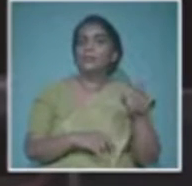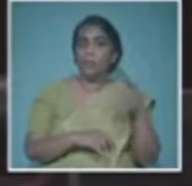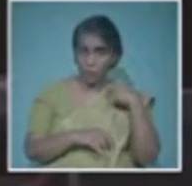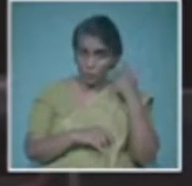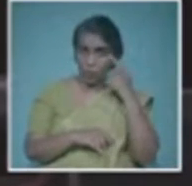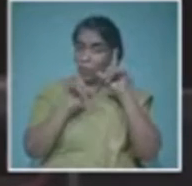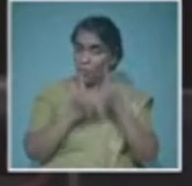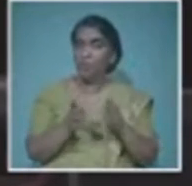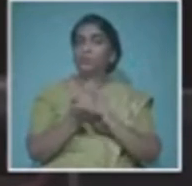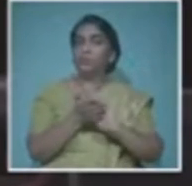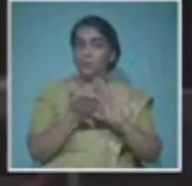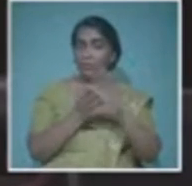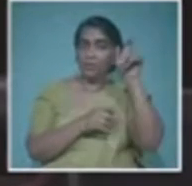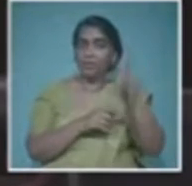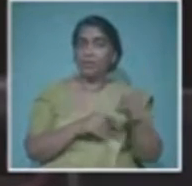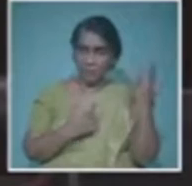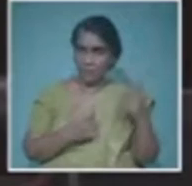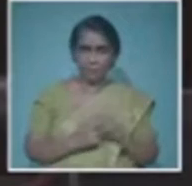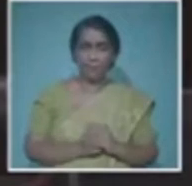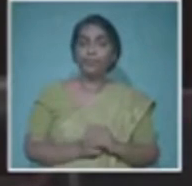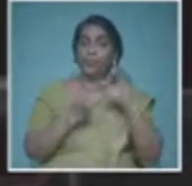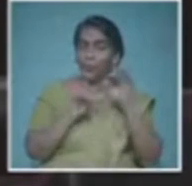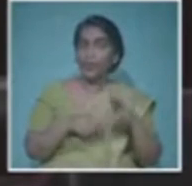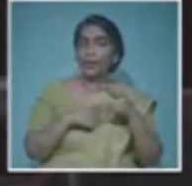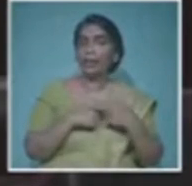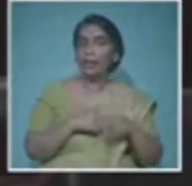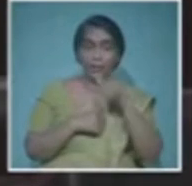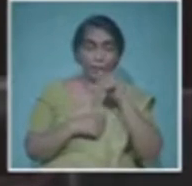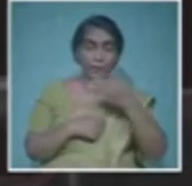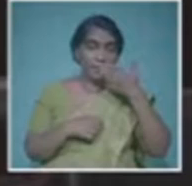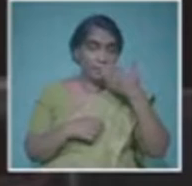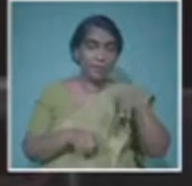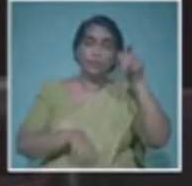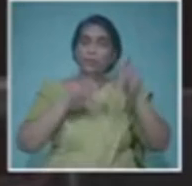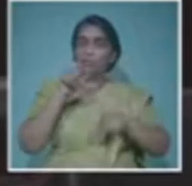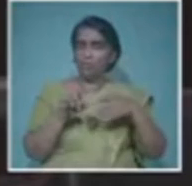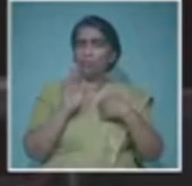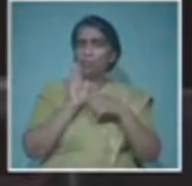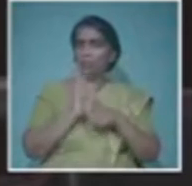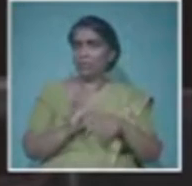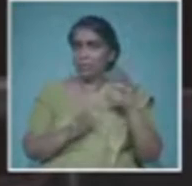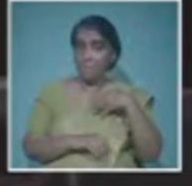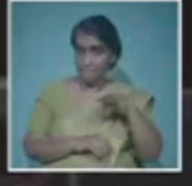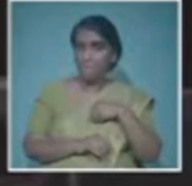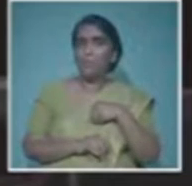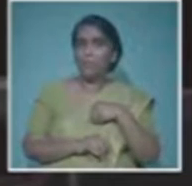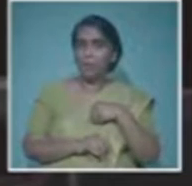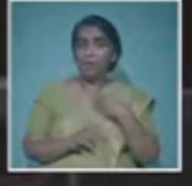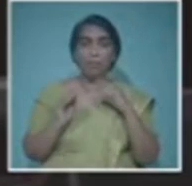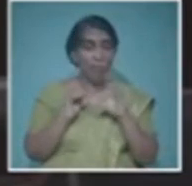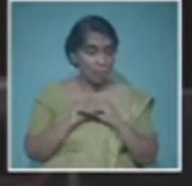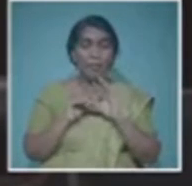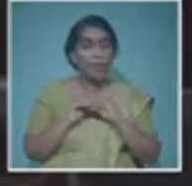දන්නේද? එවැනි සේවකාවන් ගැන සමාගම නොදනි. ඒ හේතුවෙන් නියම සුසුකම් සපිරු පිරිස අසාධාරණ සිදු ඇති බව පිළිගන්නේද? විවාහක